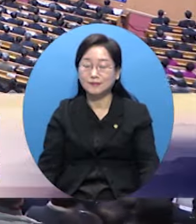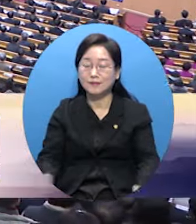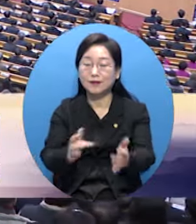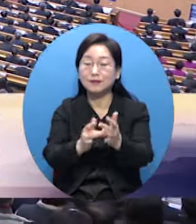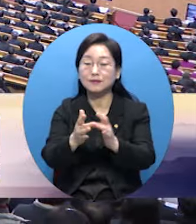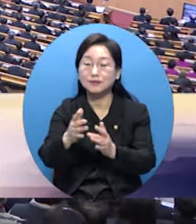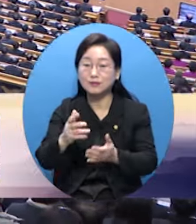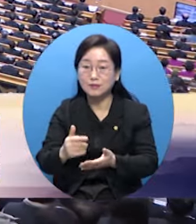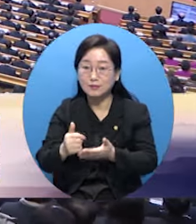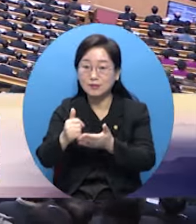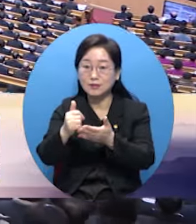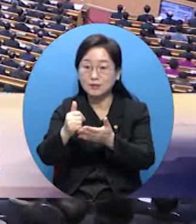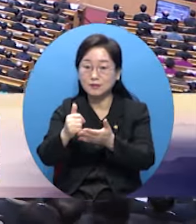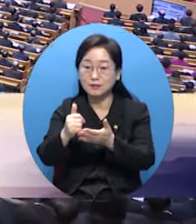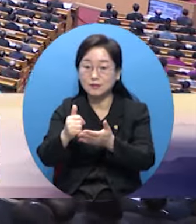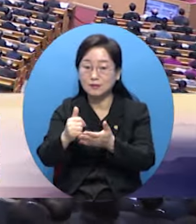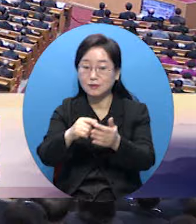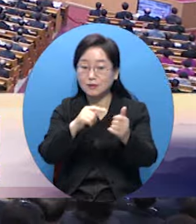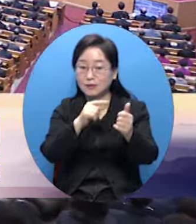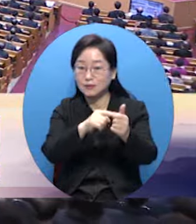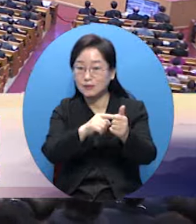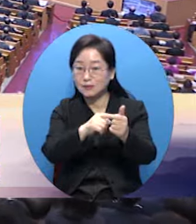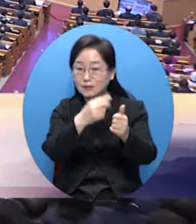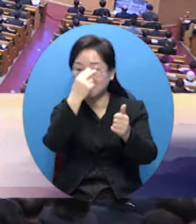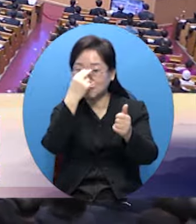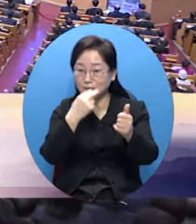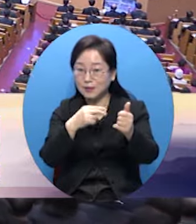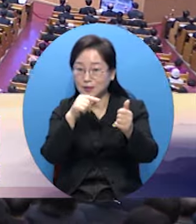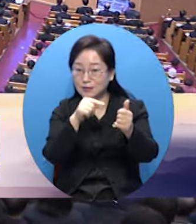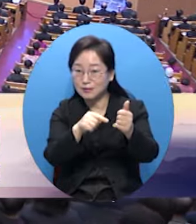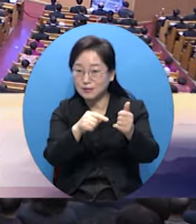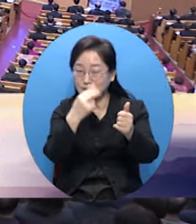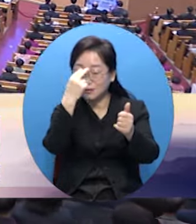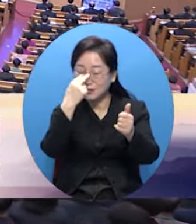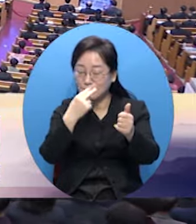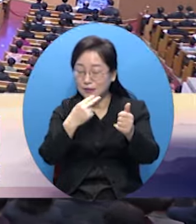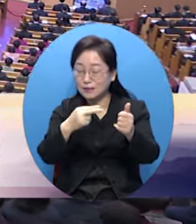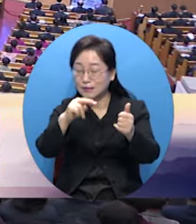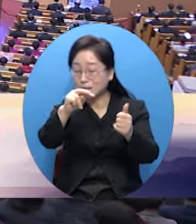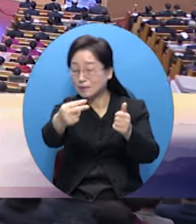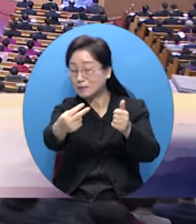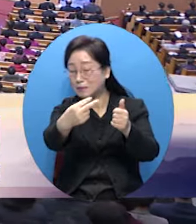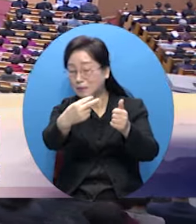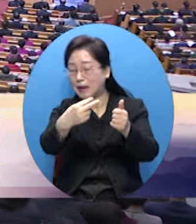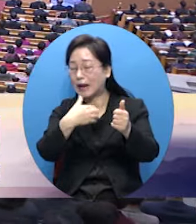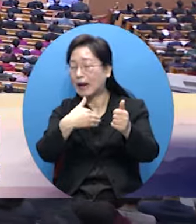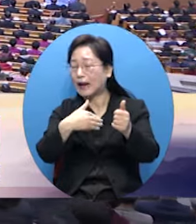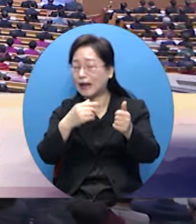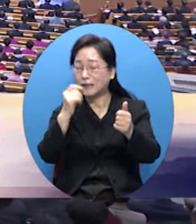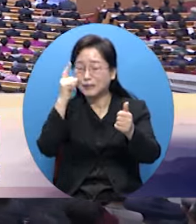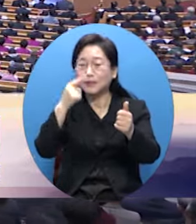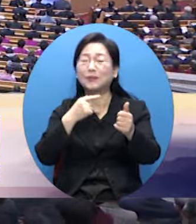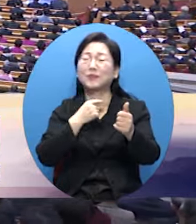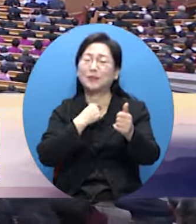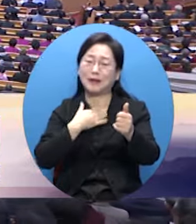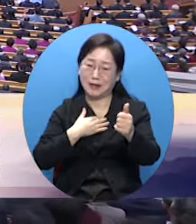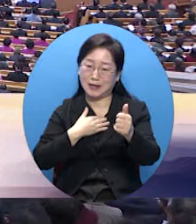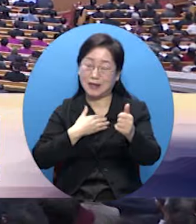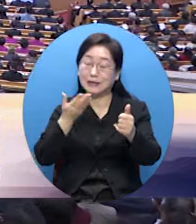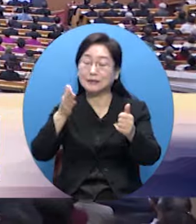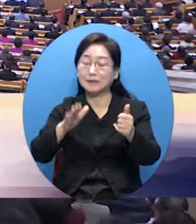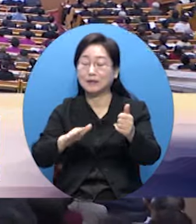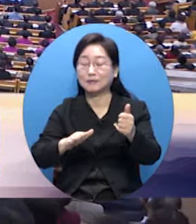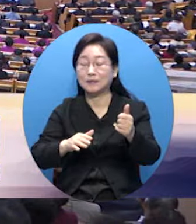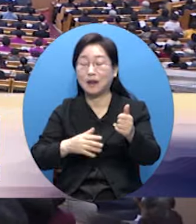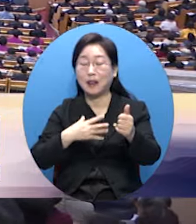예수님은 그에게 온 맹인 바디메어가 앞을 못 보는 걸 알고 있었고 눈뜨기 원한 것을 알고 있었는데 주님 물으십니다.